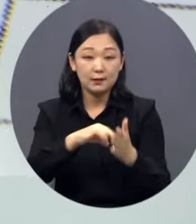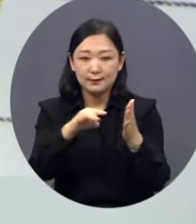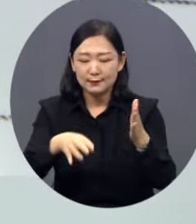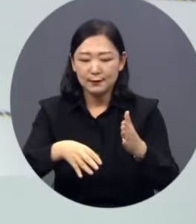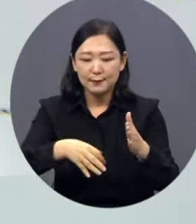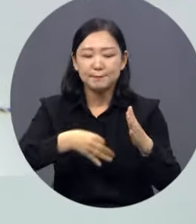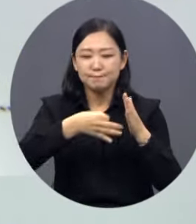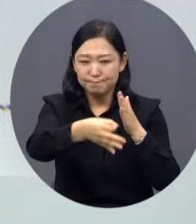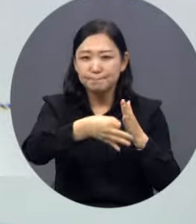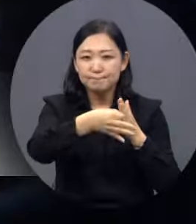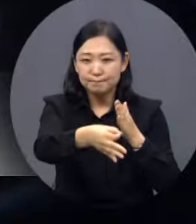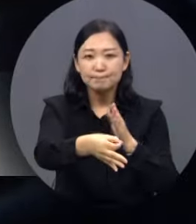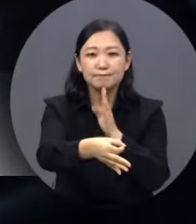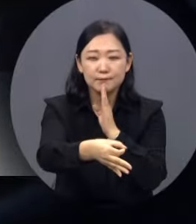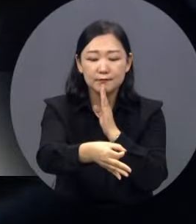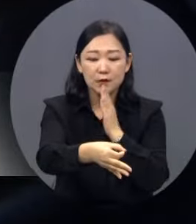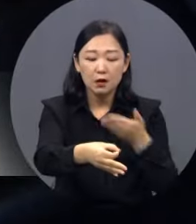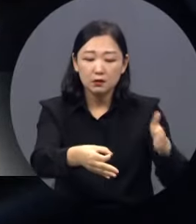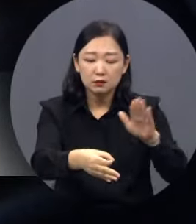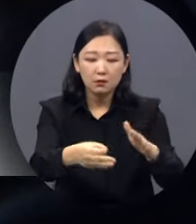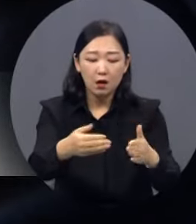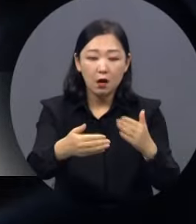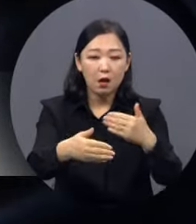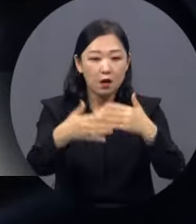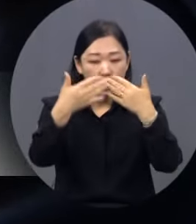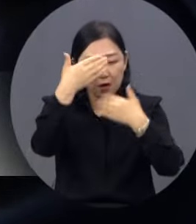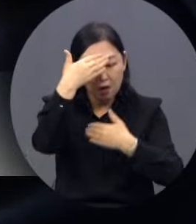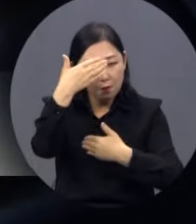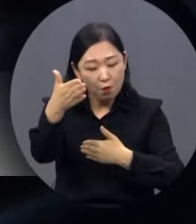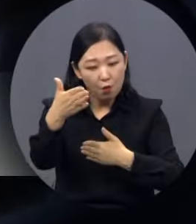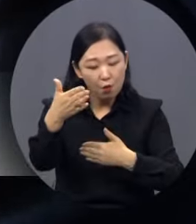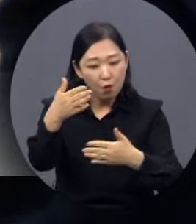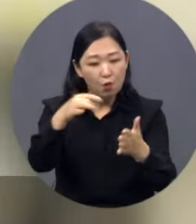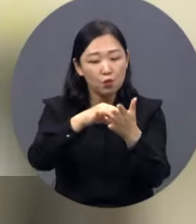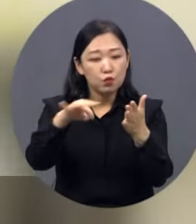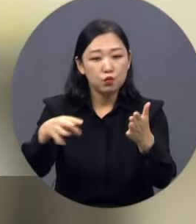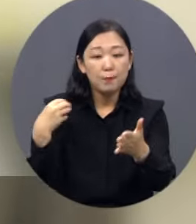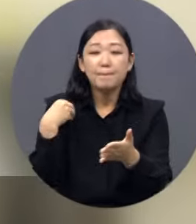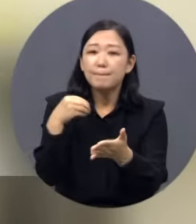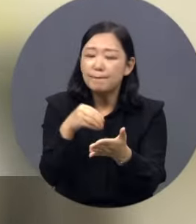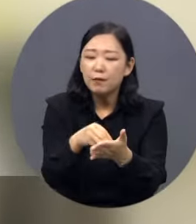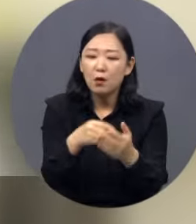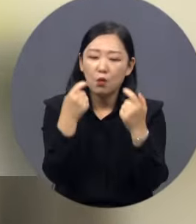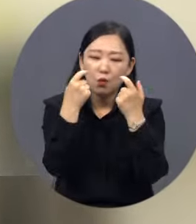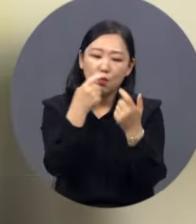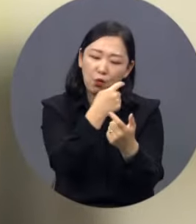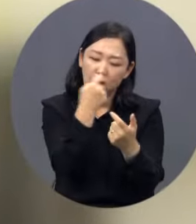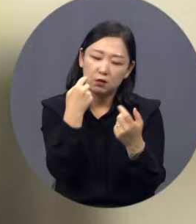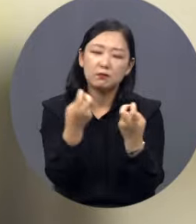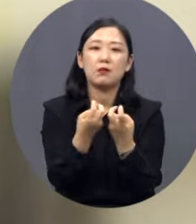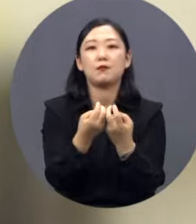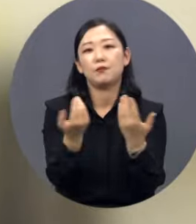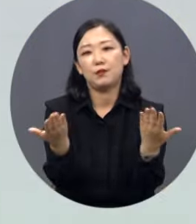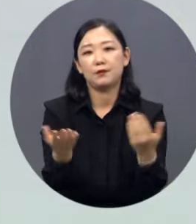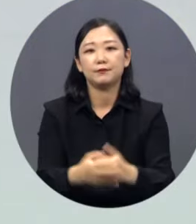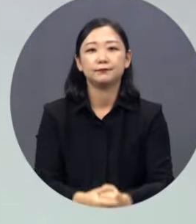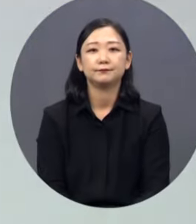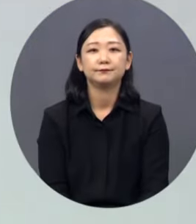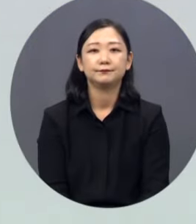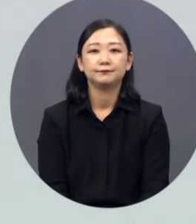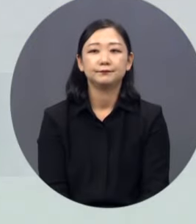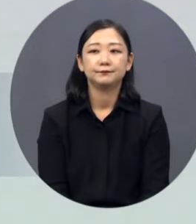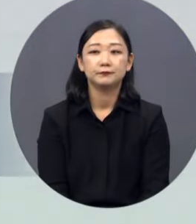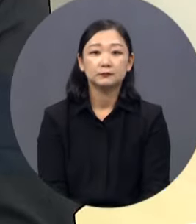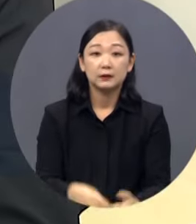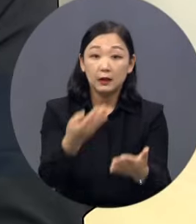꾸준히 내왔지만 감면 받았던 세금을 줬는지는 확인할 수 없었습니다